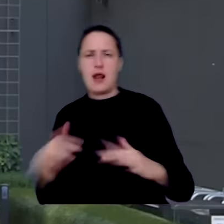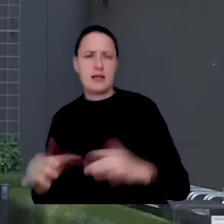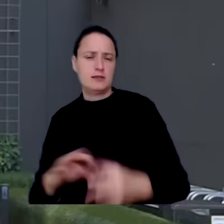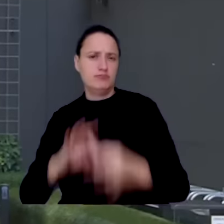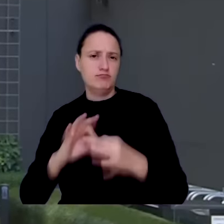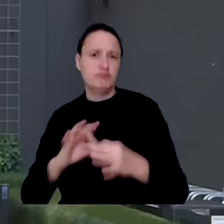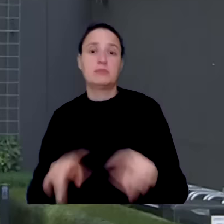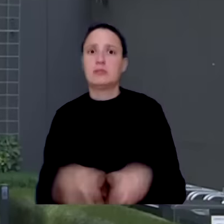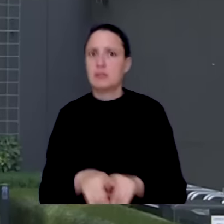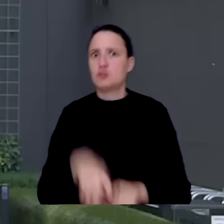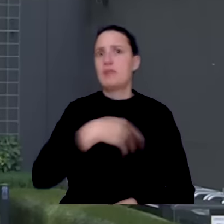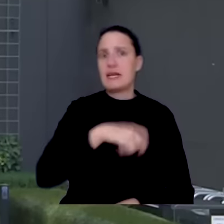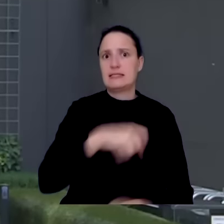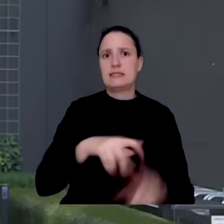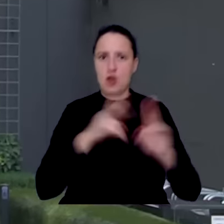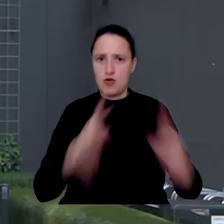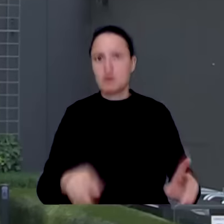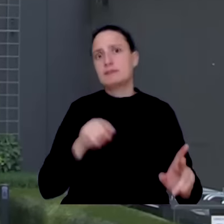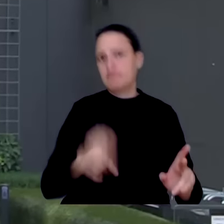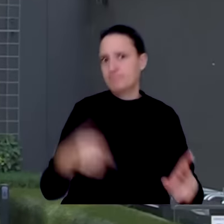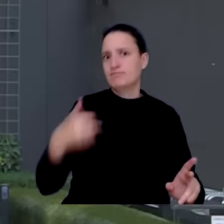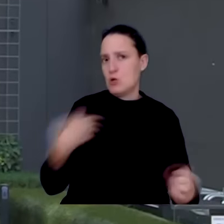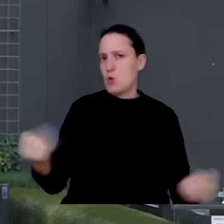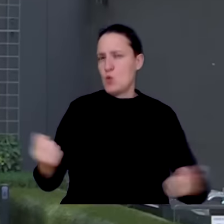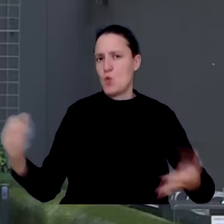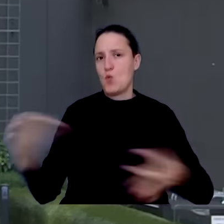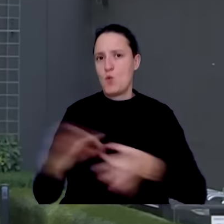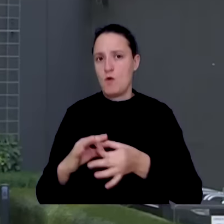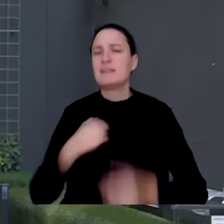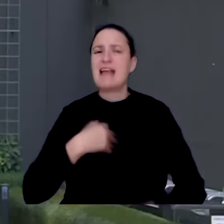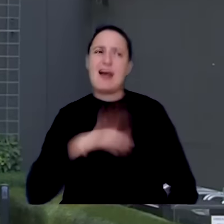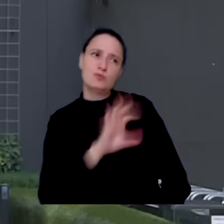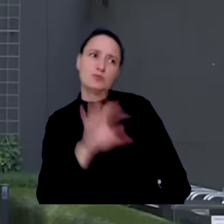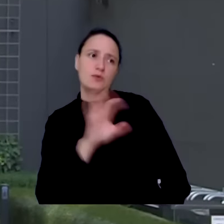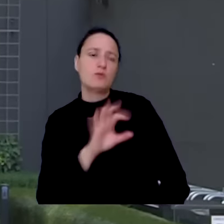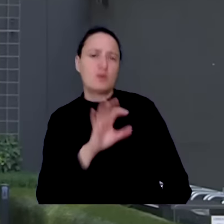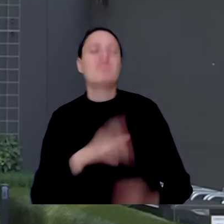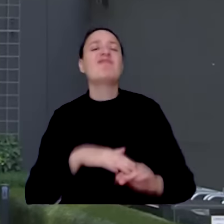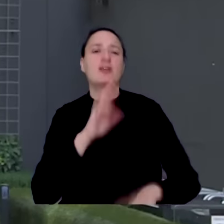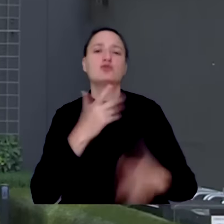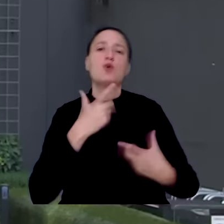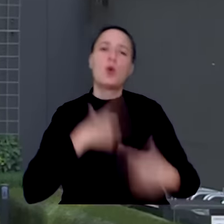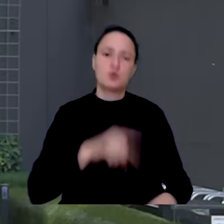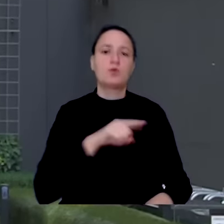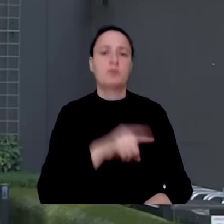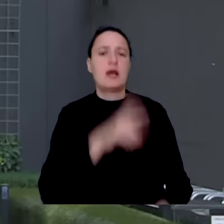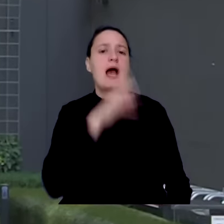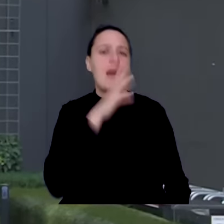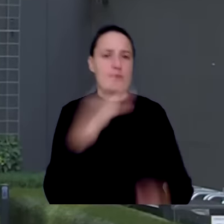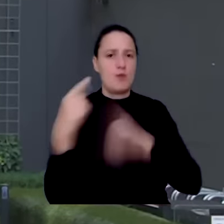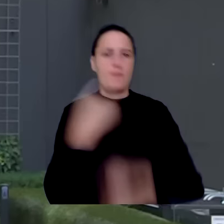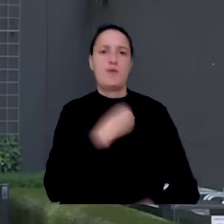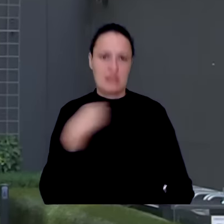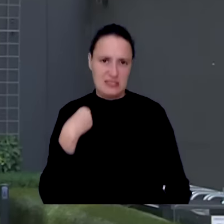prezydentury i tak przynajmniej wynika z moich obserwacji, zdecydowana większość Amerykanów polskiego